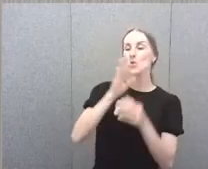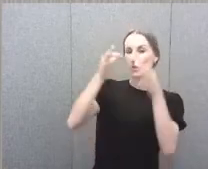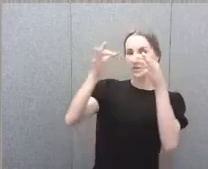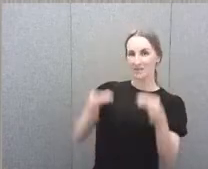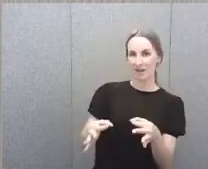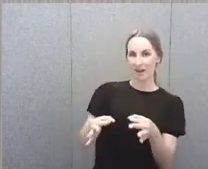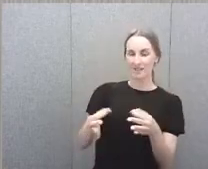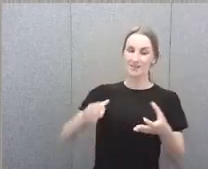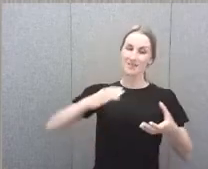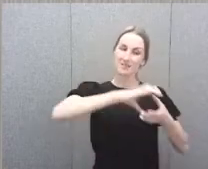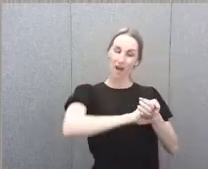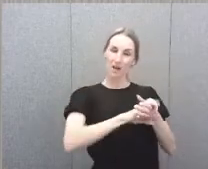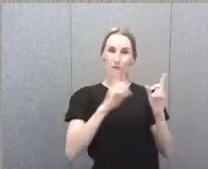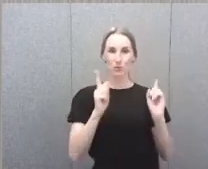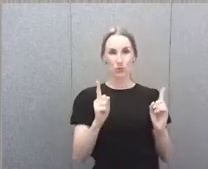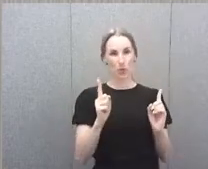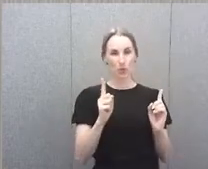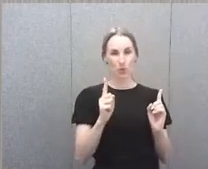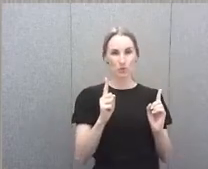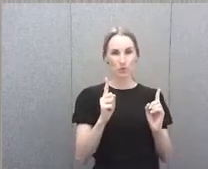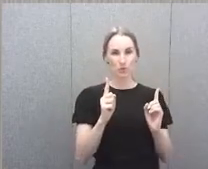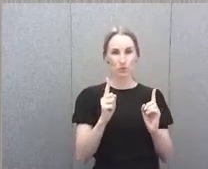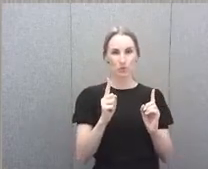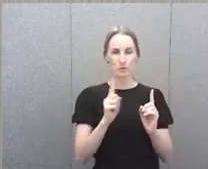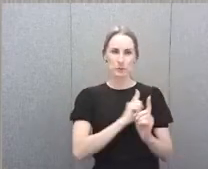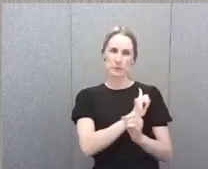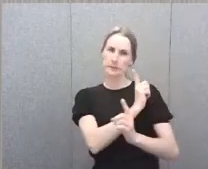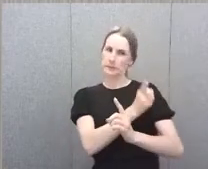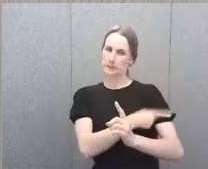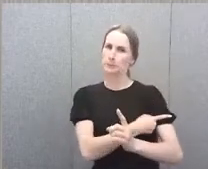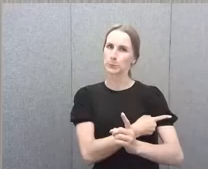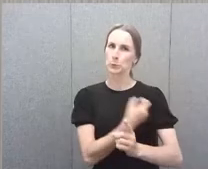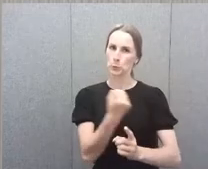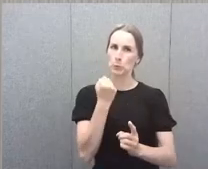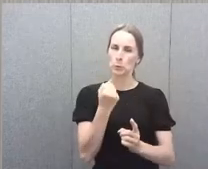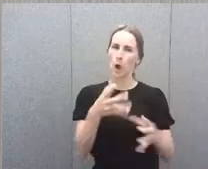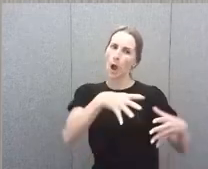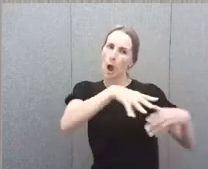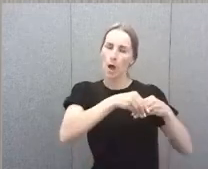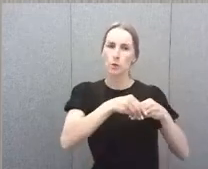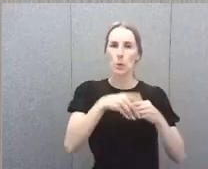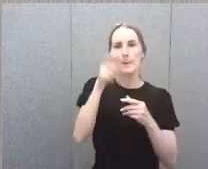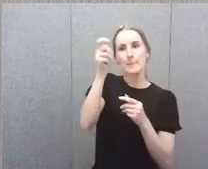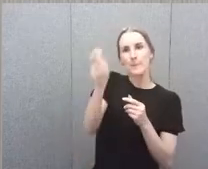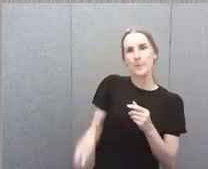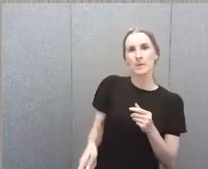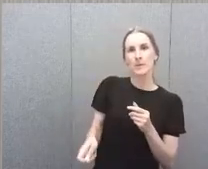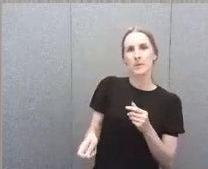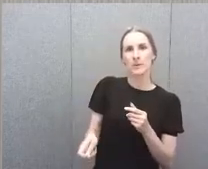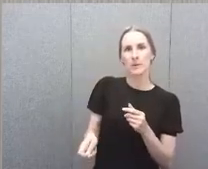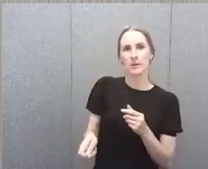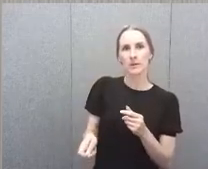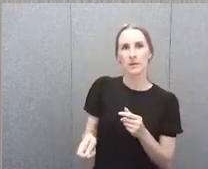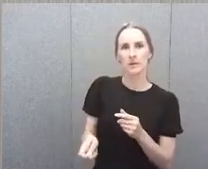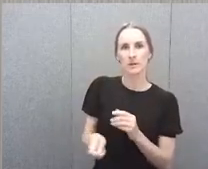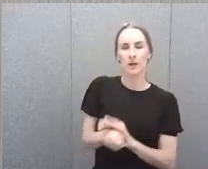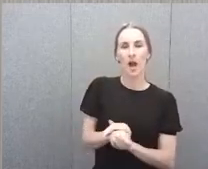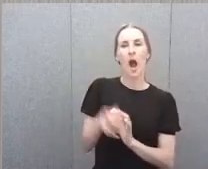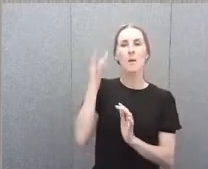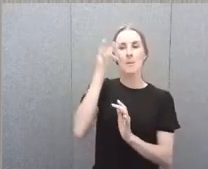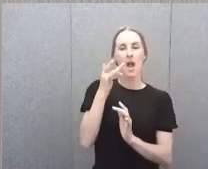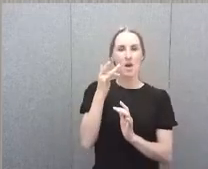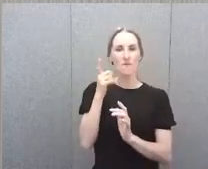Мы восстановили свое членство в ВОЗ и также восстанавливаем свое партнерство с агентством